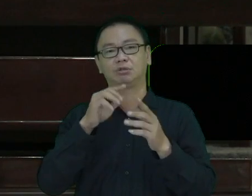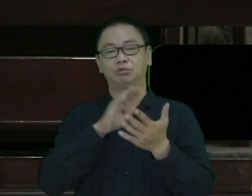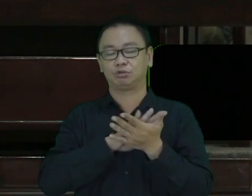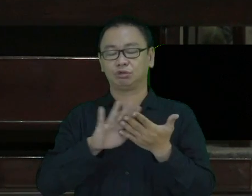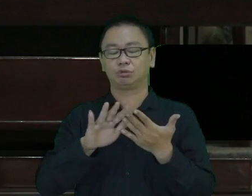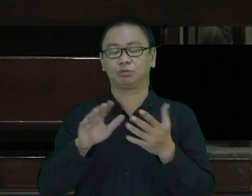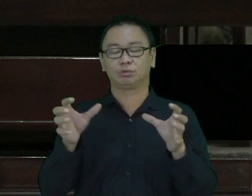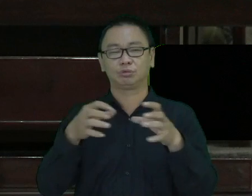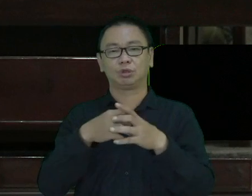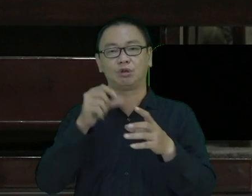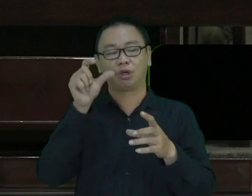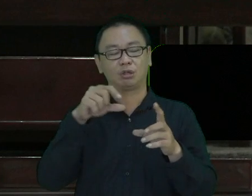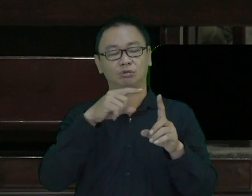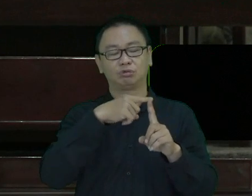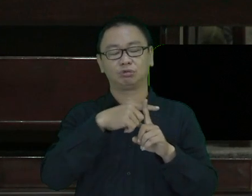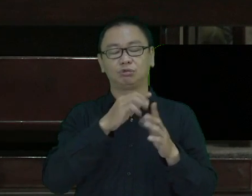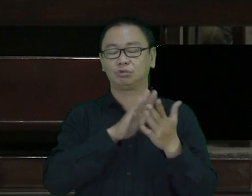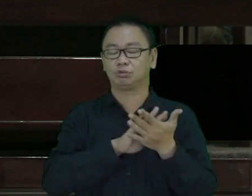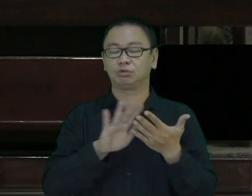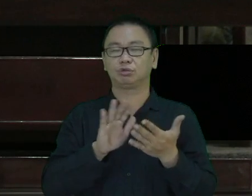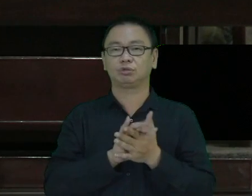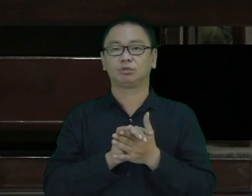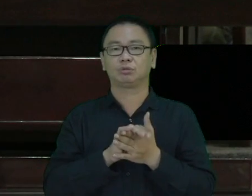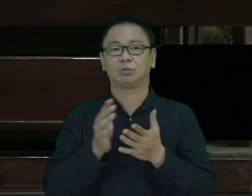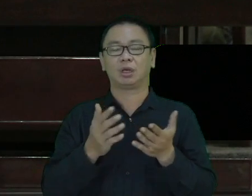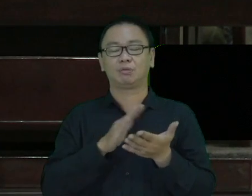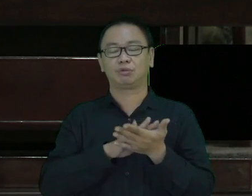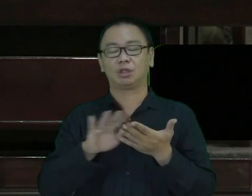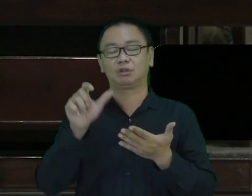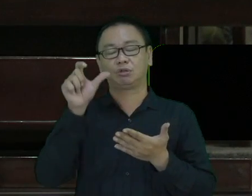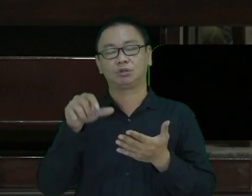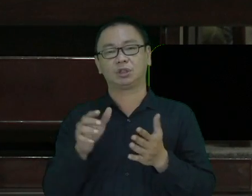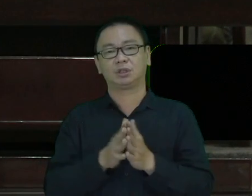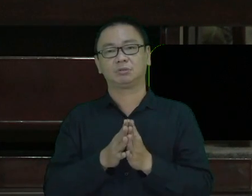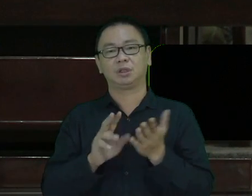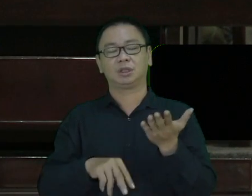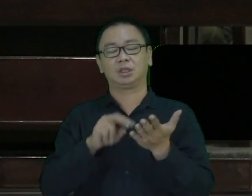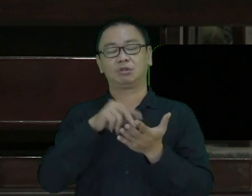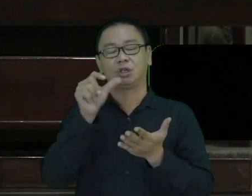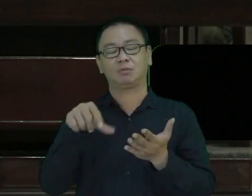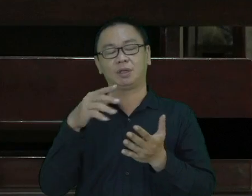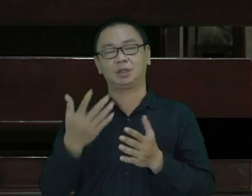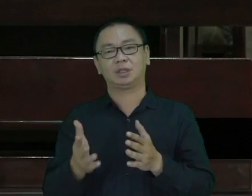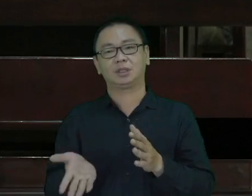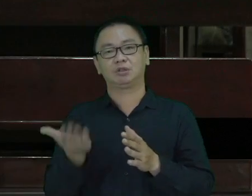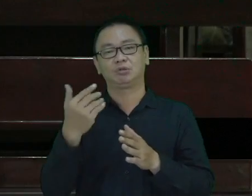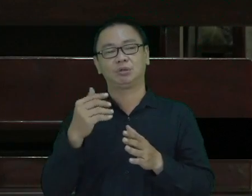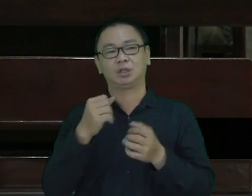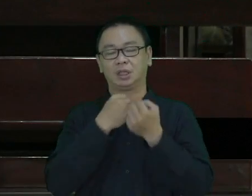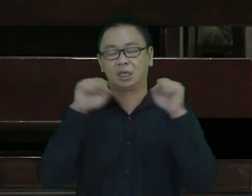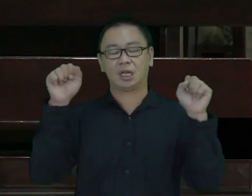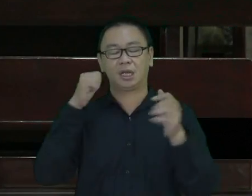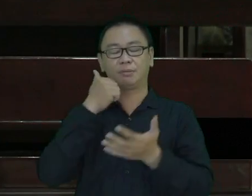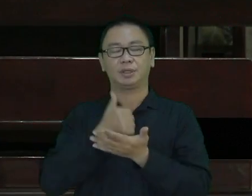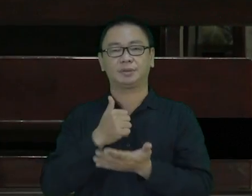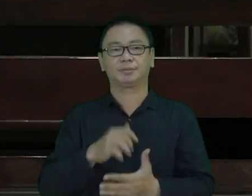kudus, pengampunan dosa, kebangkitan orang mati, dan hidup yang kekal. Amin. Jemaat dipersilakan